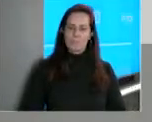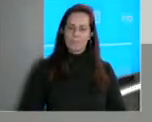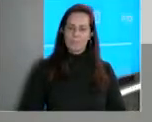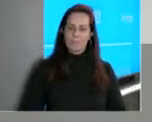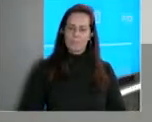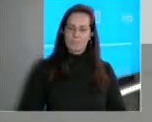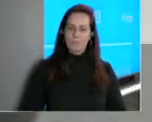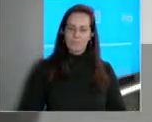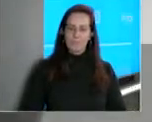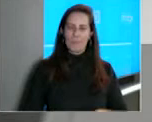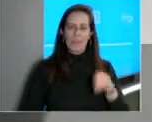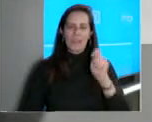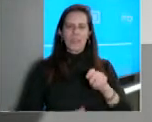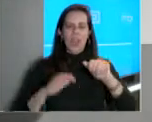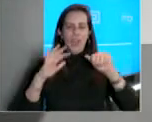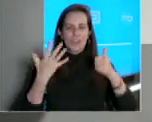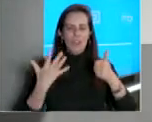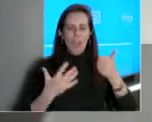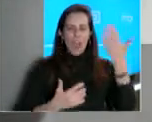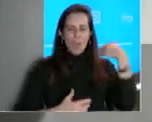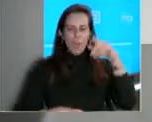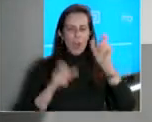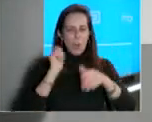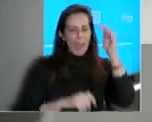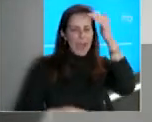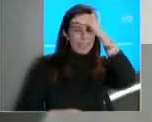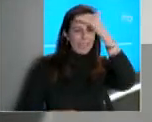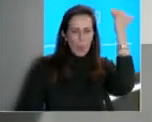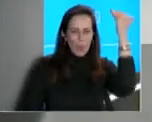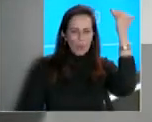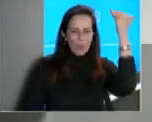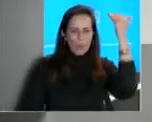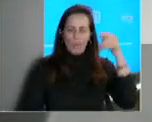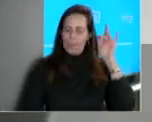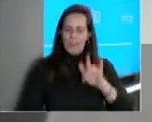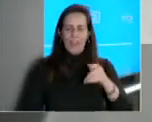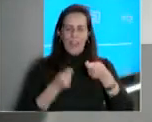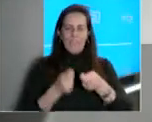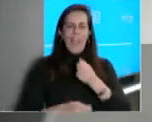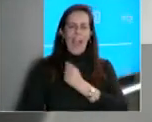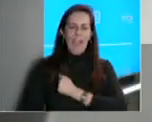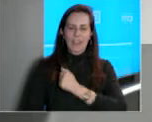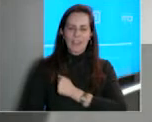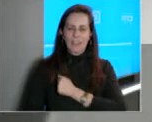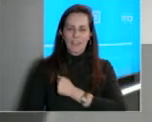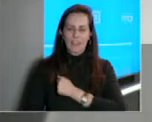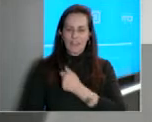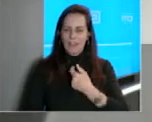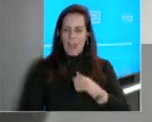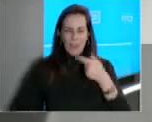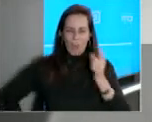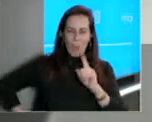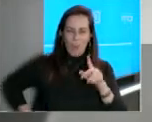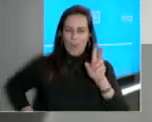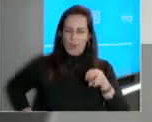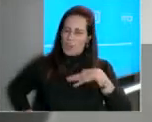בכנסת השישית היינו הגורם הקיצוני ביותר שלחם בכפייה הדתית. אנחנו איננו נגד הדת.